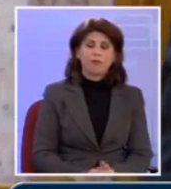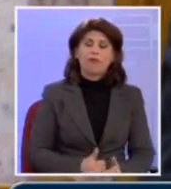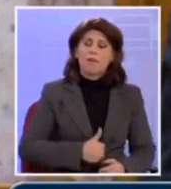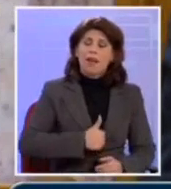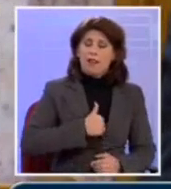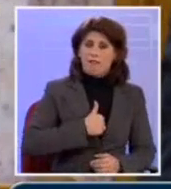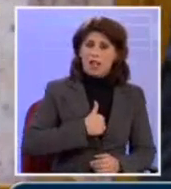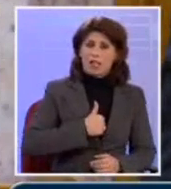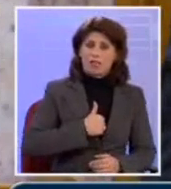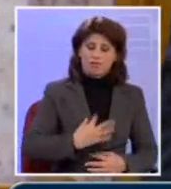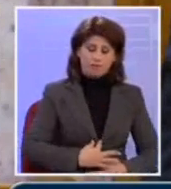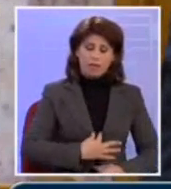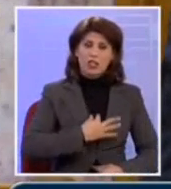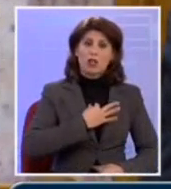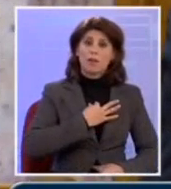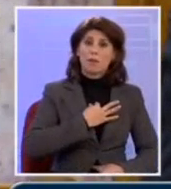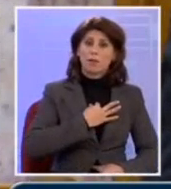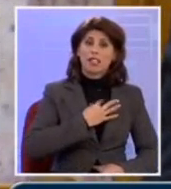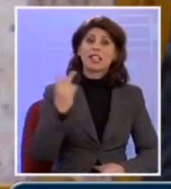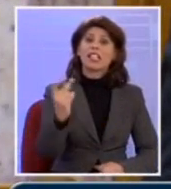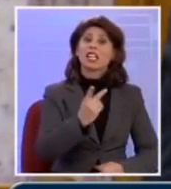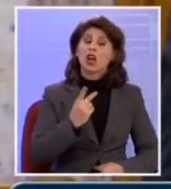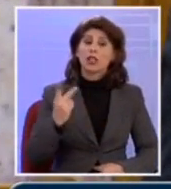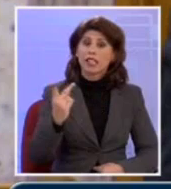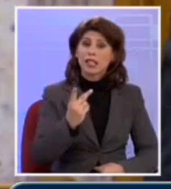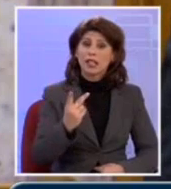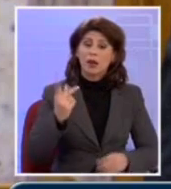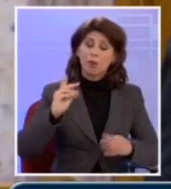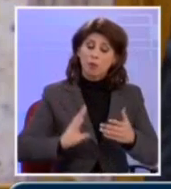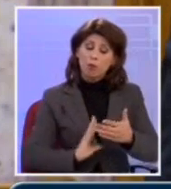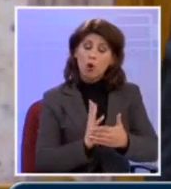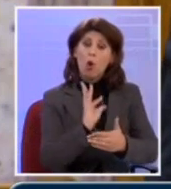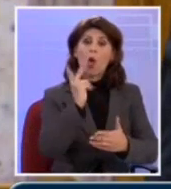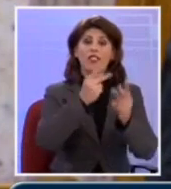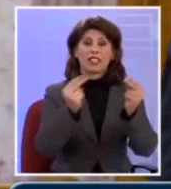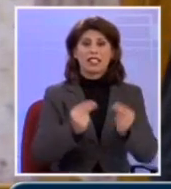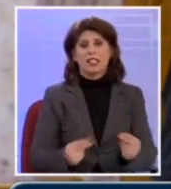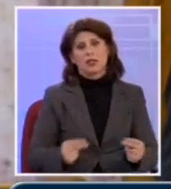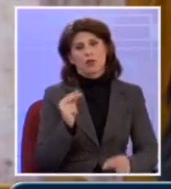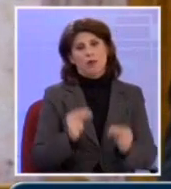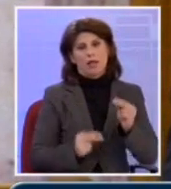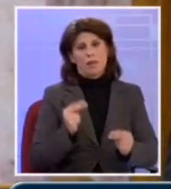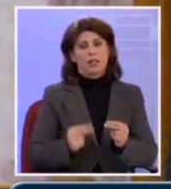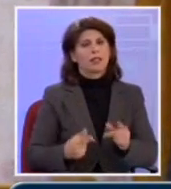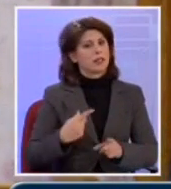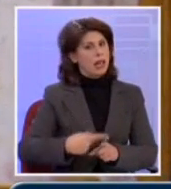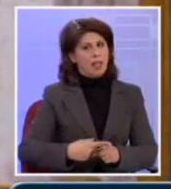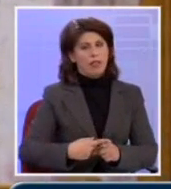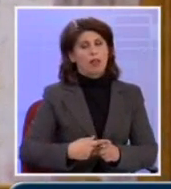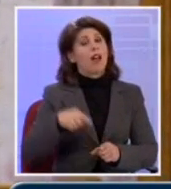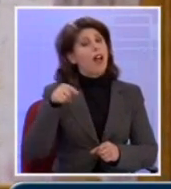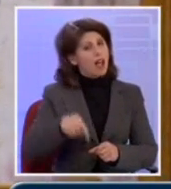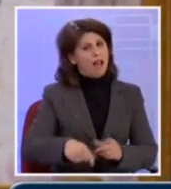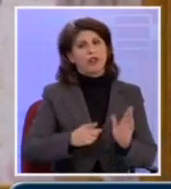υπερήφανη, αξιοπρεπή, κοινωνική, προοδευτική λύση του προβλήματος στη χώρα. Αυτή